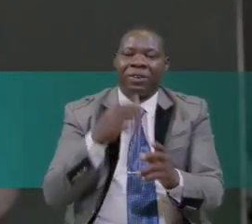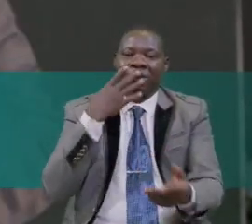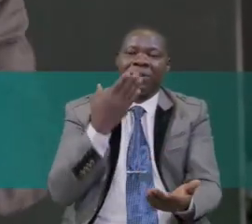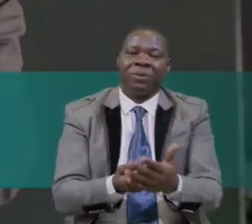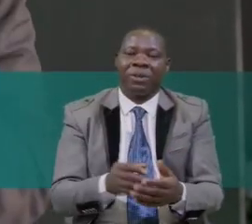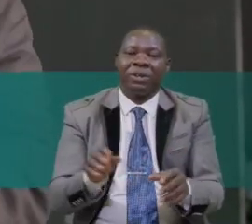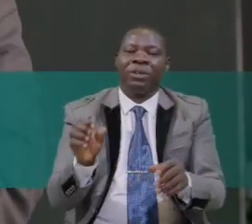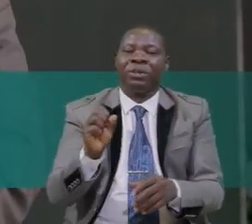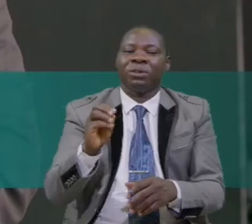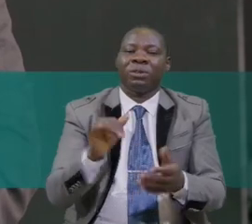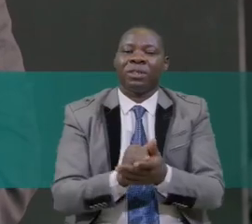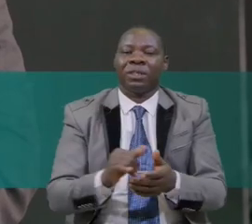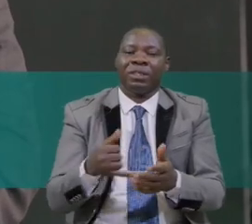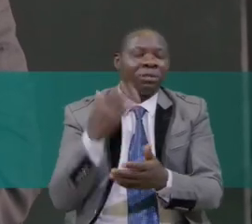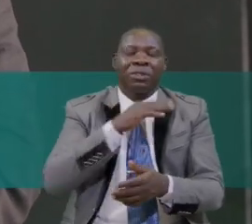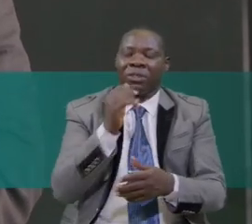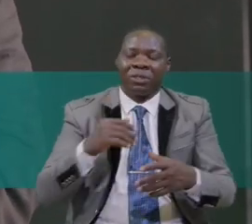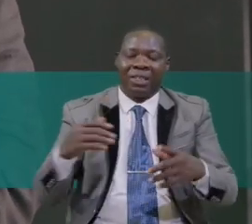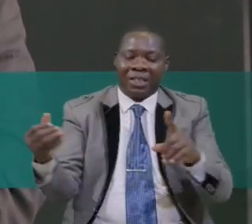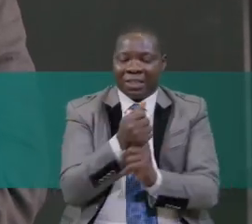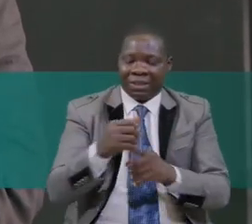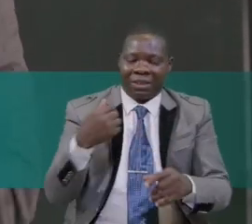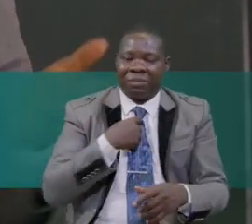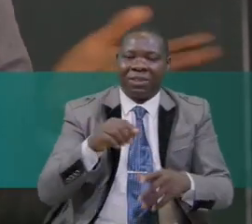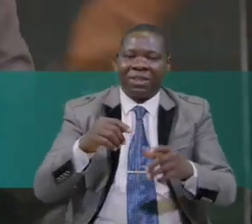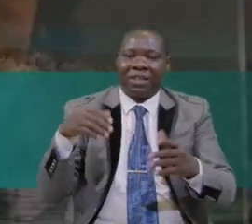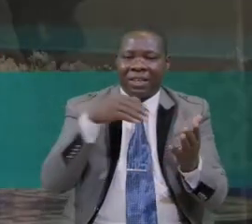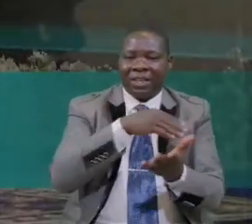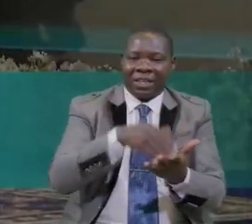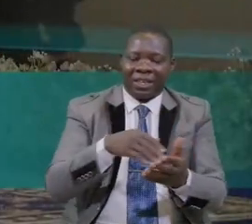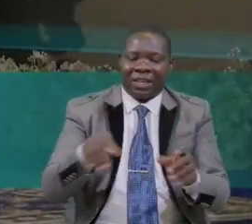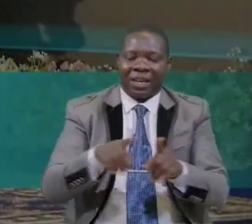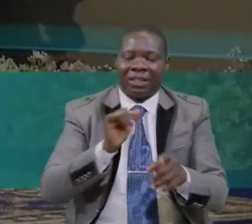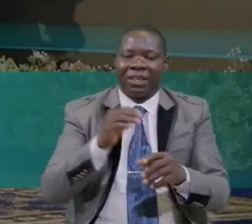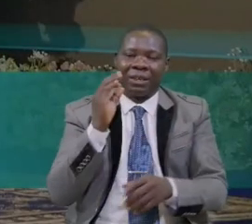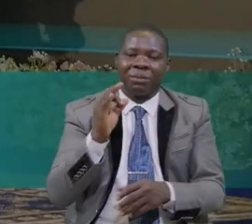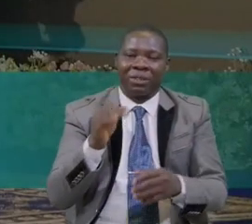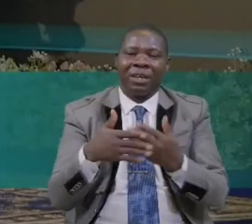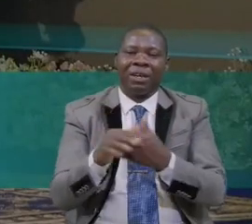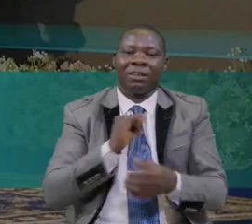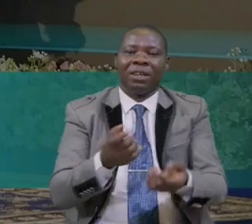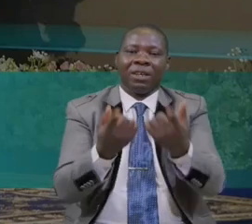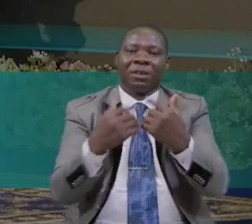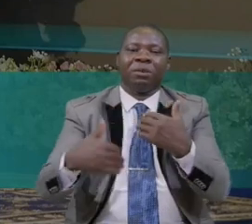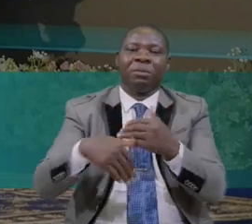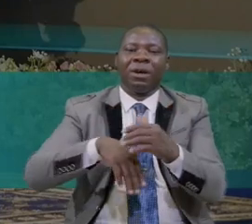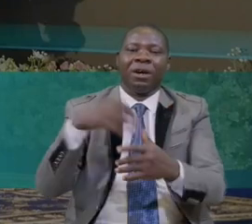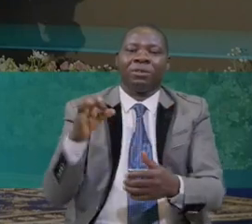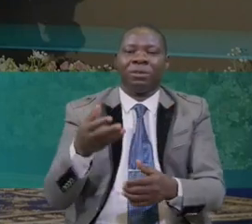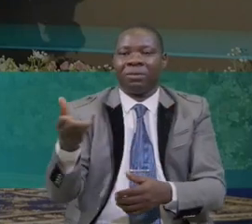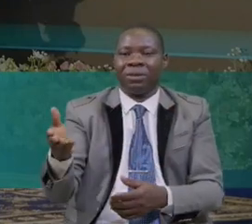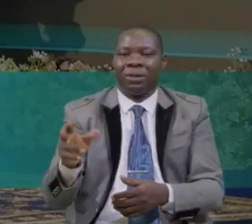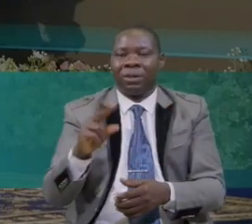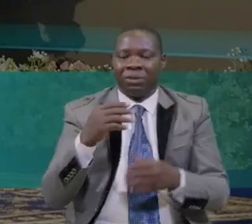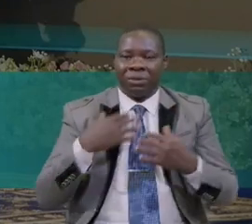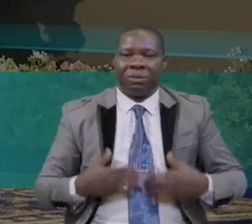Pour que la chose ne me saisisse pas encore quand je serai au pupitre. Et après être sorti de là-bas, personne ne savait